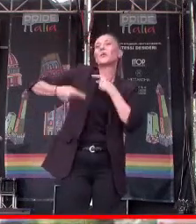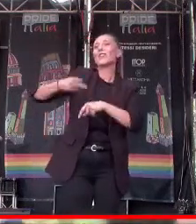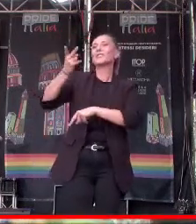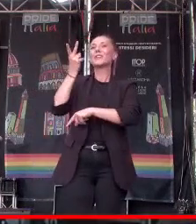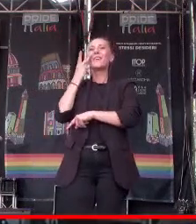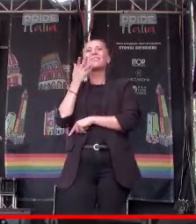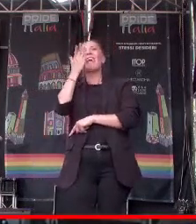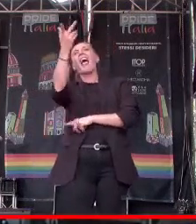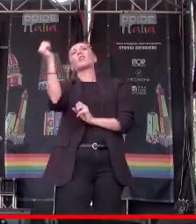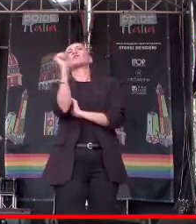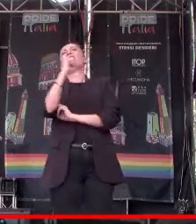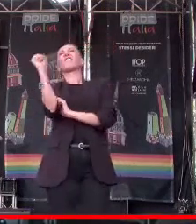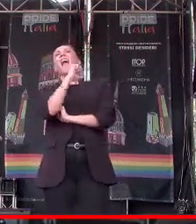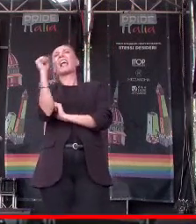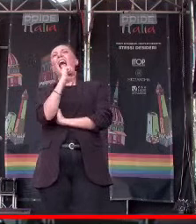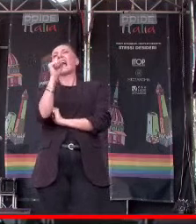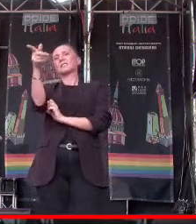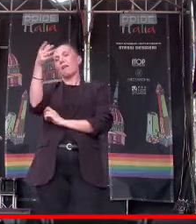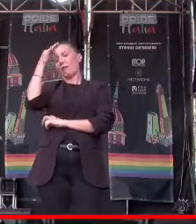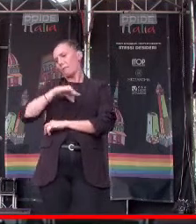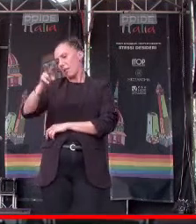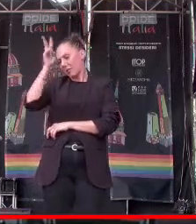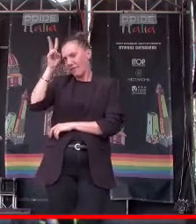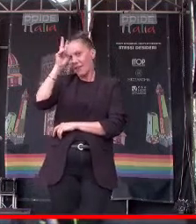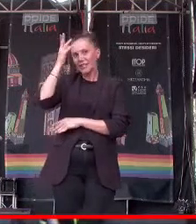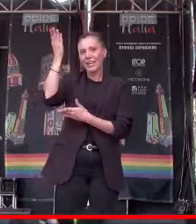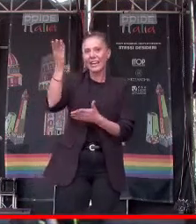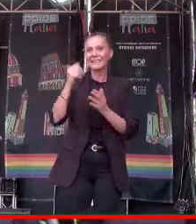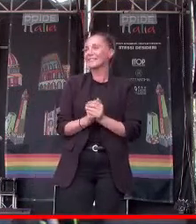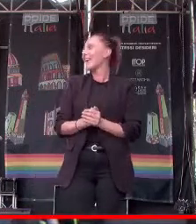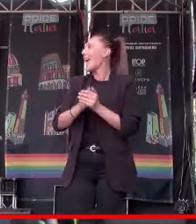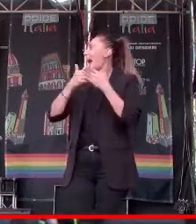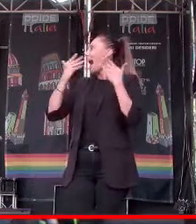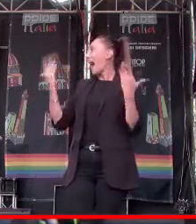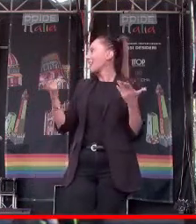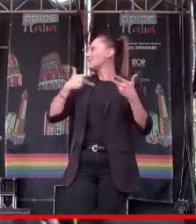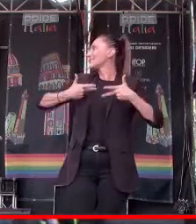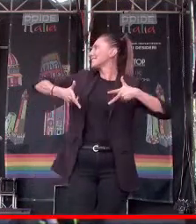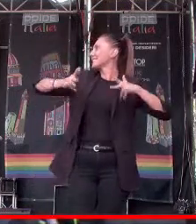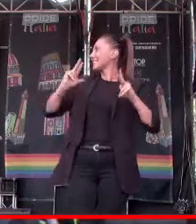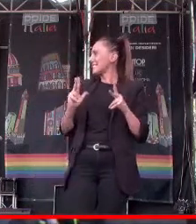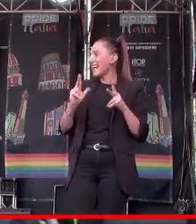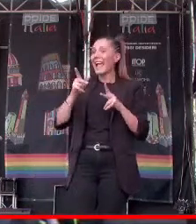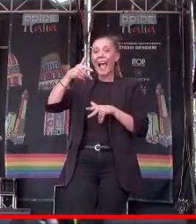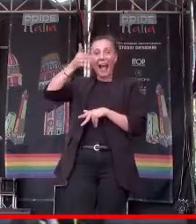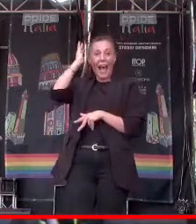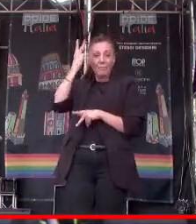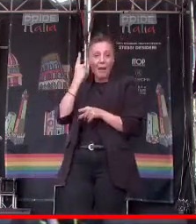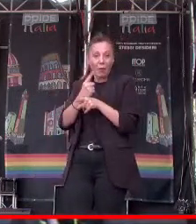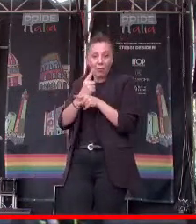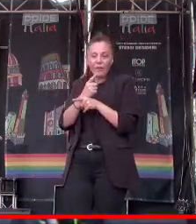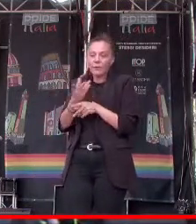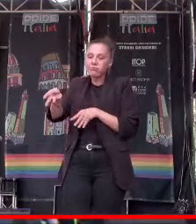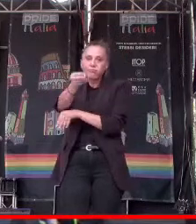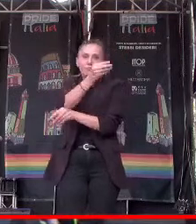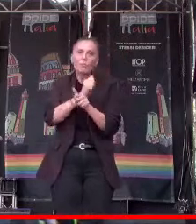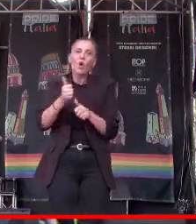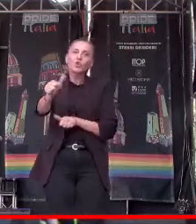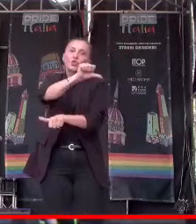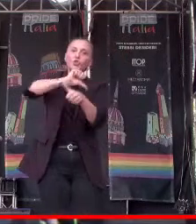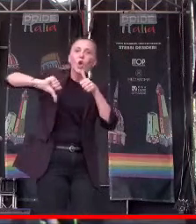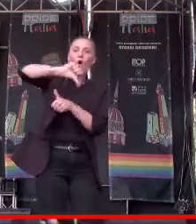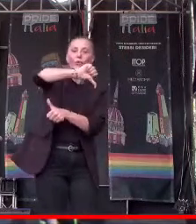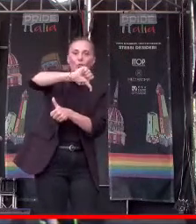dice quello non sa pancazzo. Guardi, sa che facciamo? Gli diamo il posto che doveva prendere Carmelo, no? E il ragazzo se